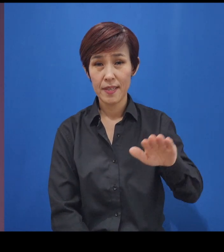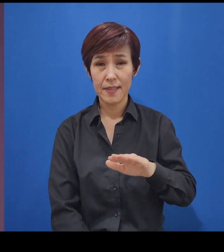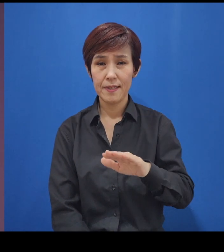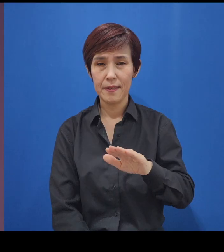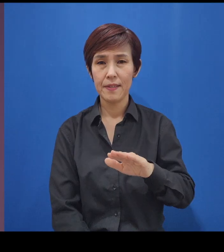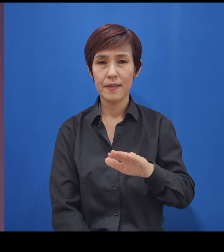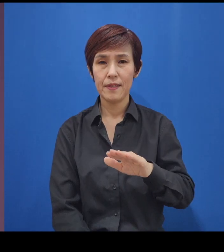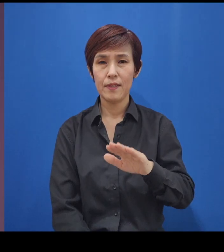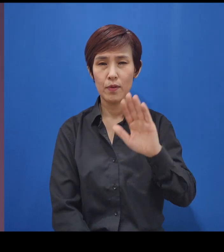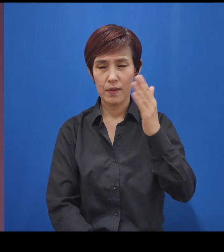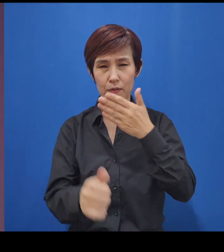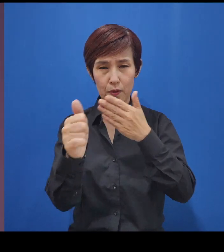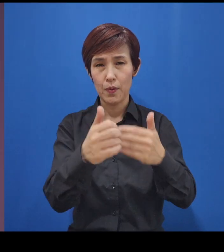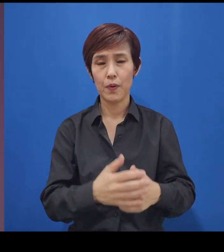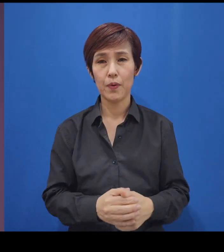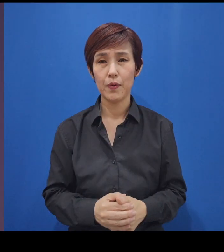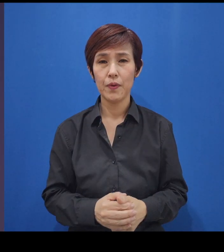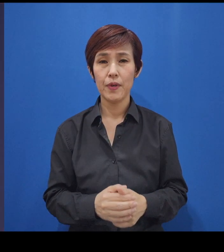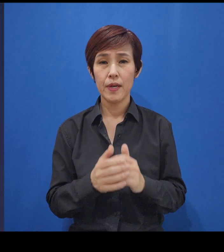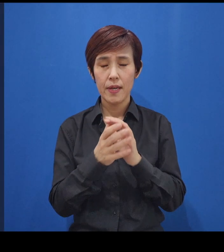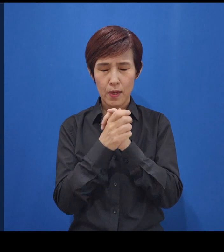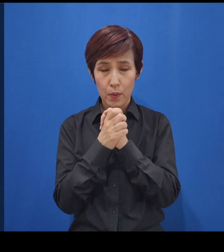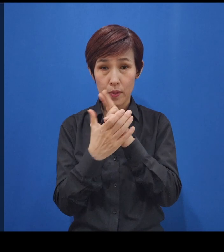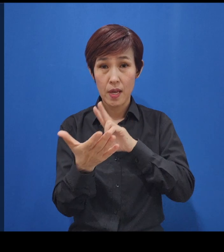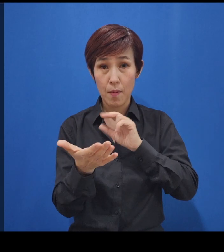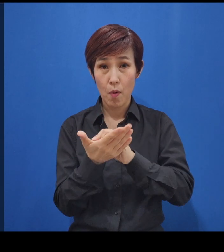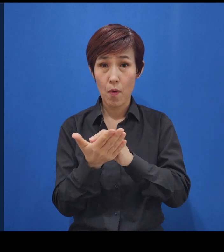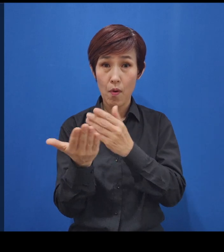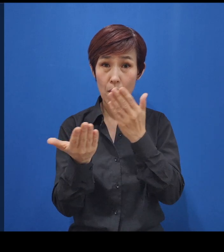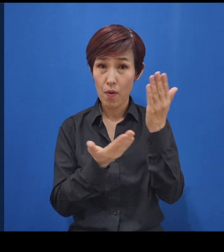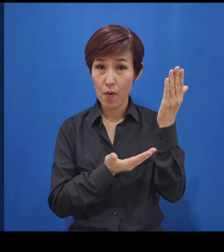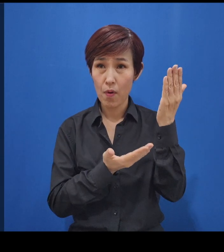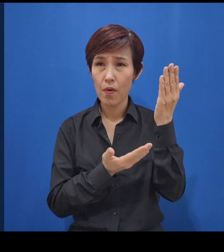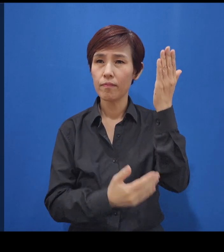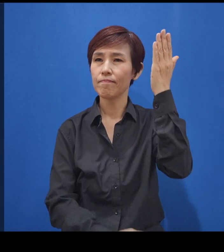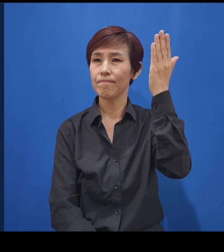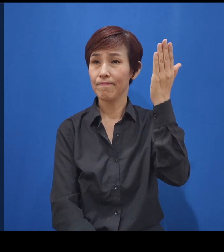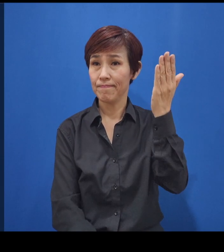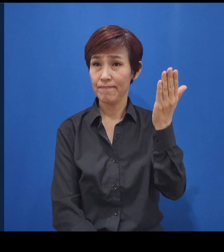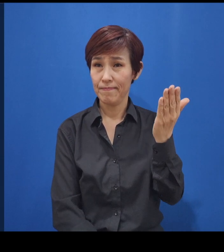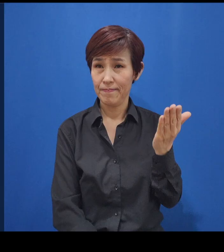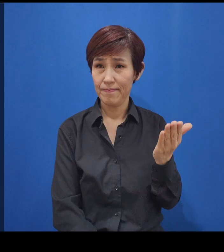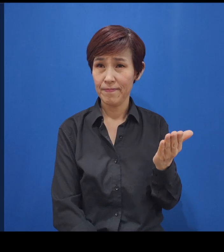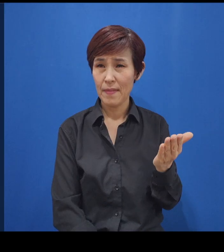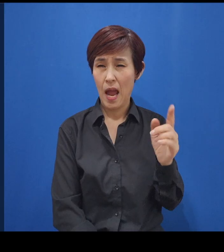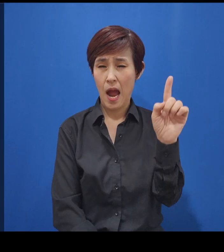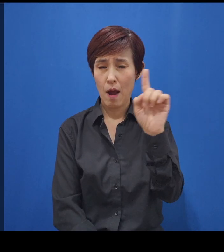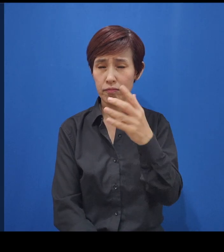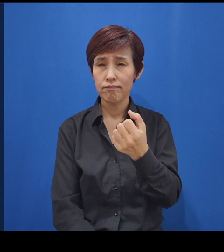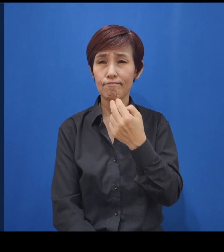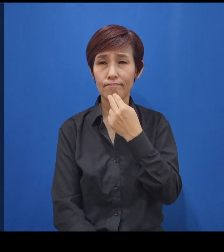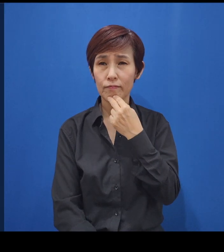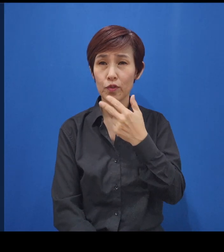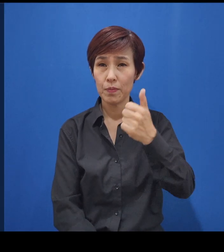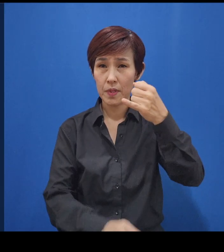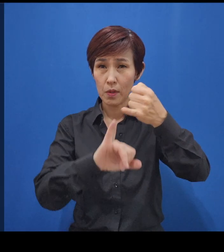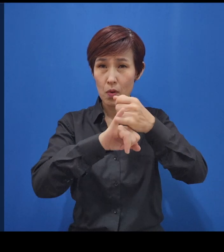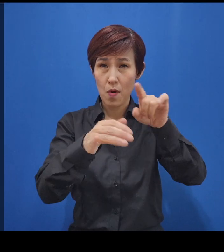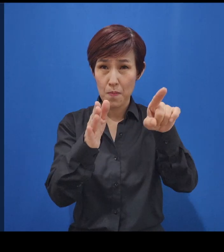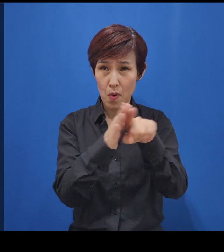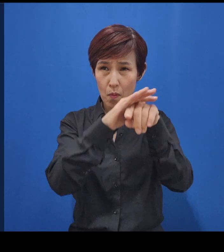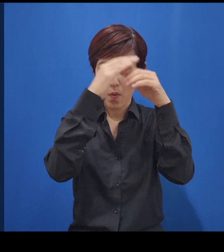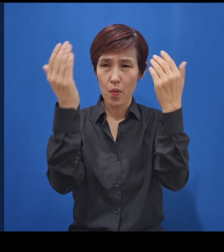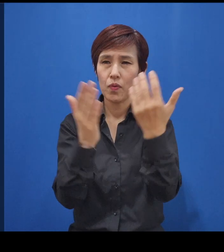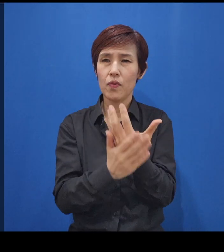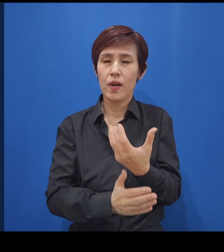되면 좋겠습니다. 화면에 기도의 제목 받을까요? 아무것도 가진 것 없어도 주님 약속 믿는 가운데